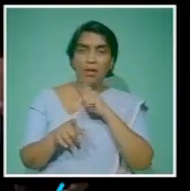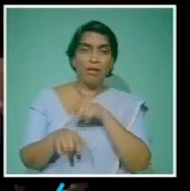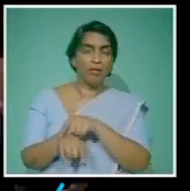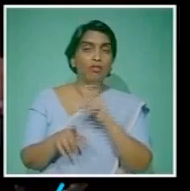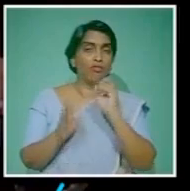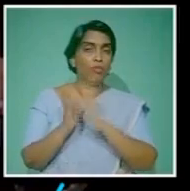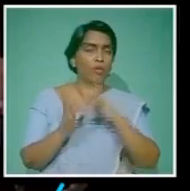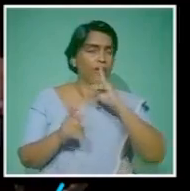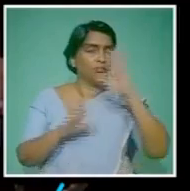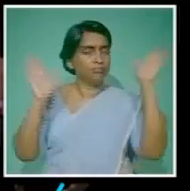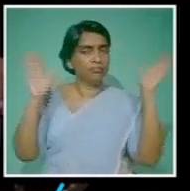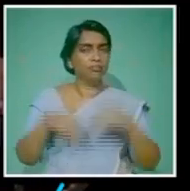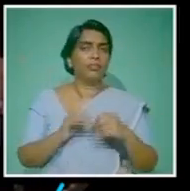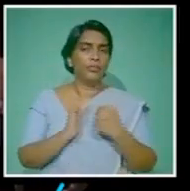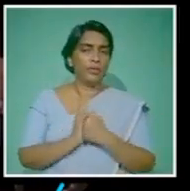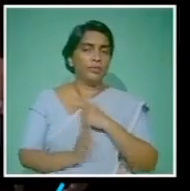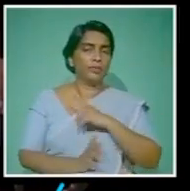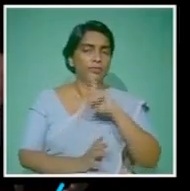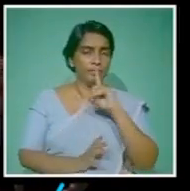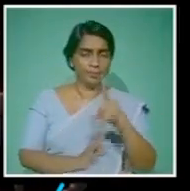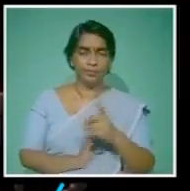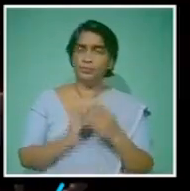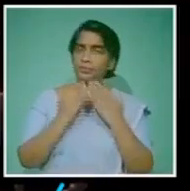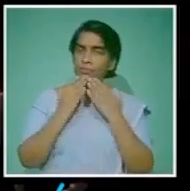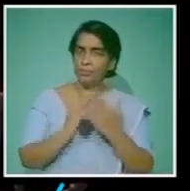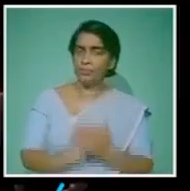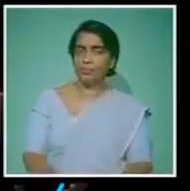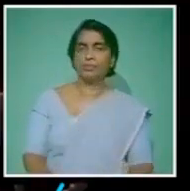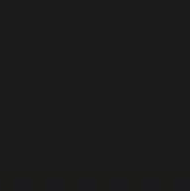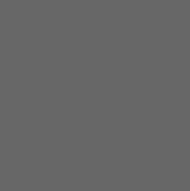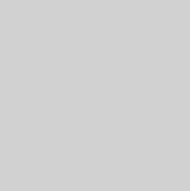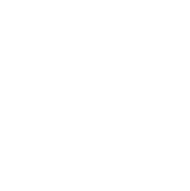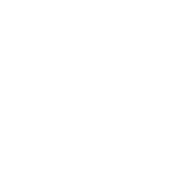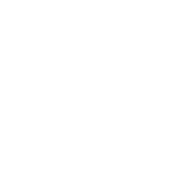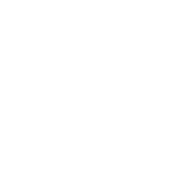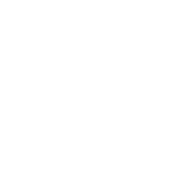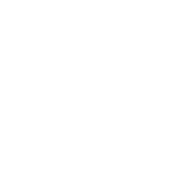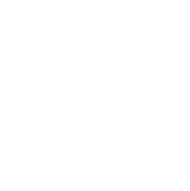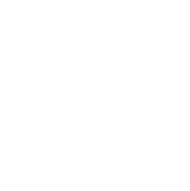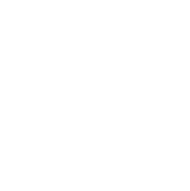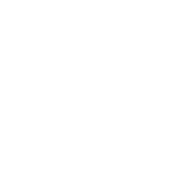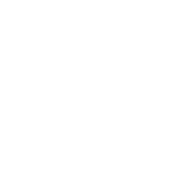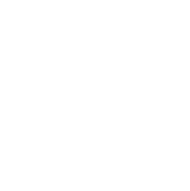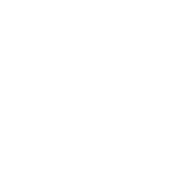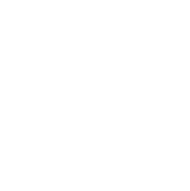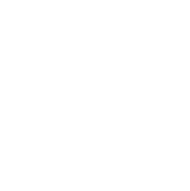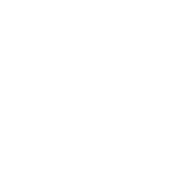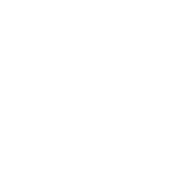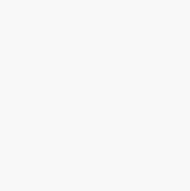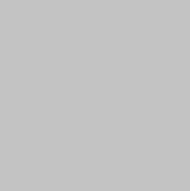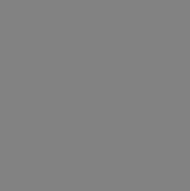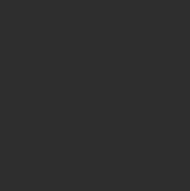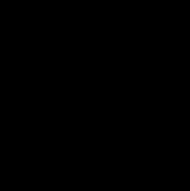अमिटो केंद्र में नबुतुमागिंग गौरविंग इलासिदी बहुमस्तुति बहुमस्तुति एशियन मिरर डॉट एलके